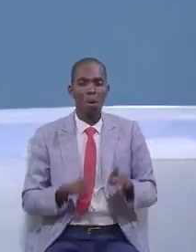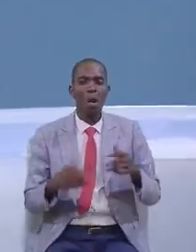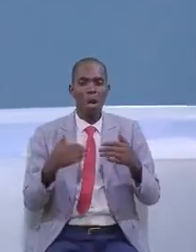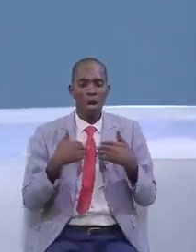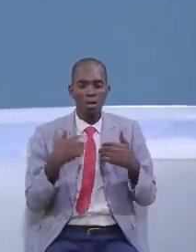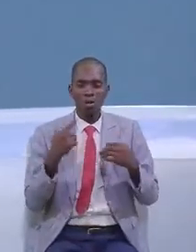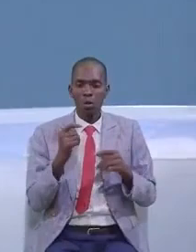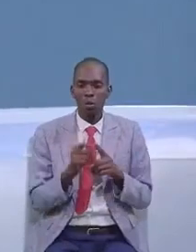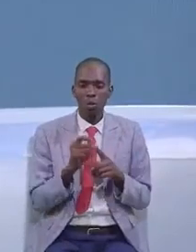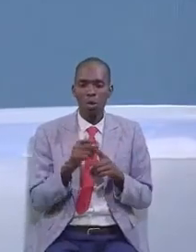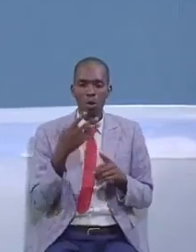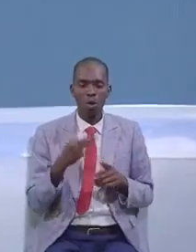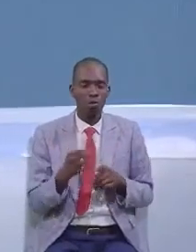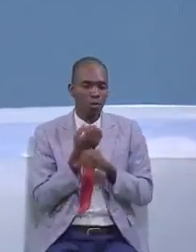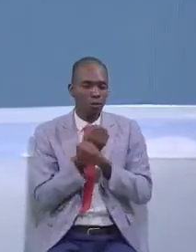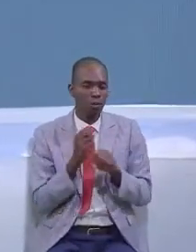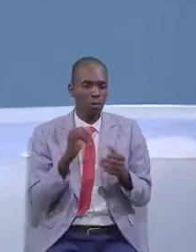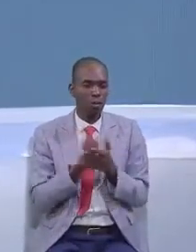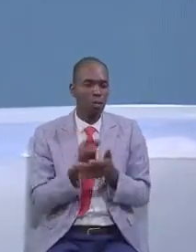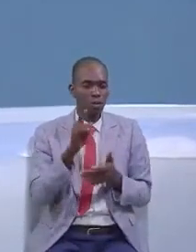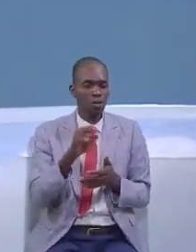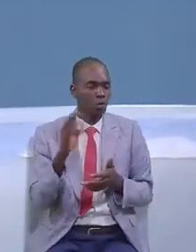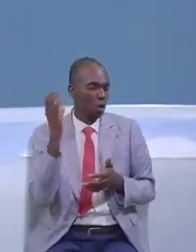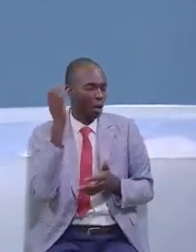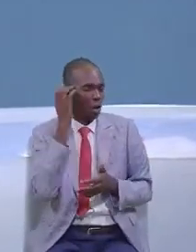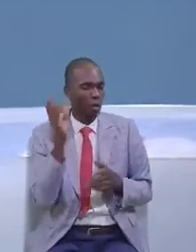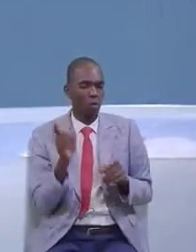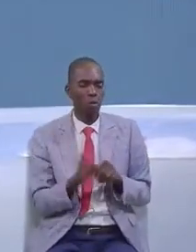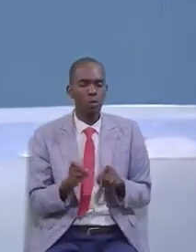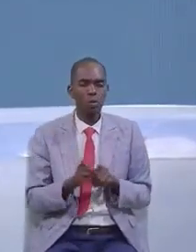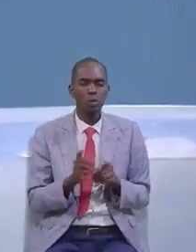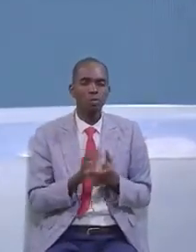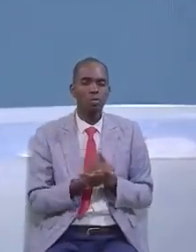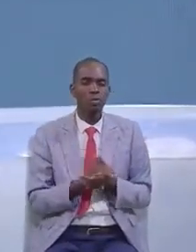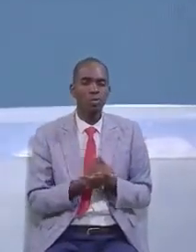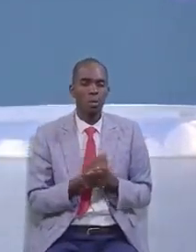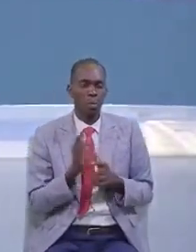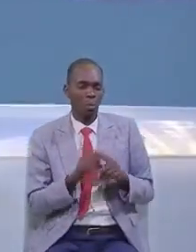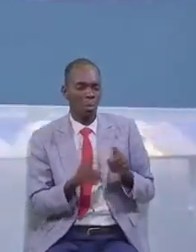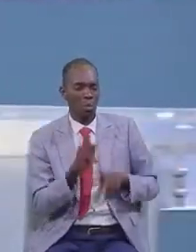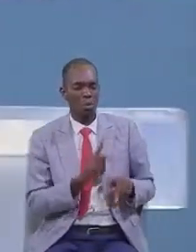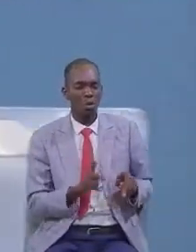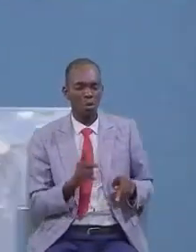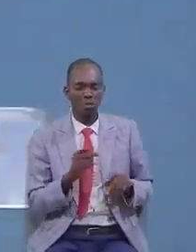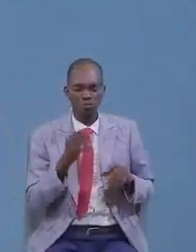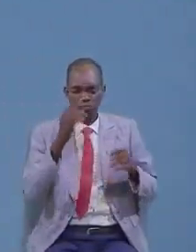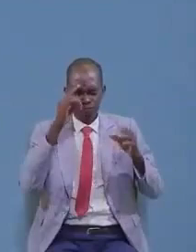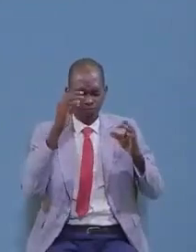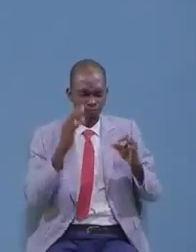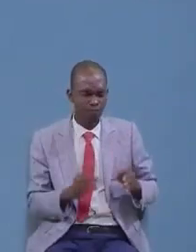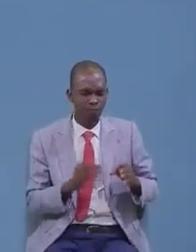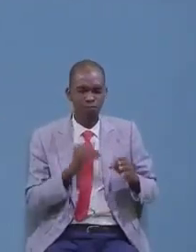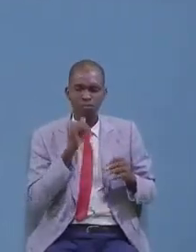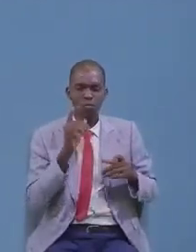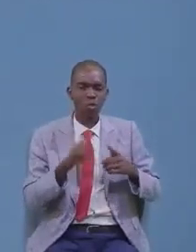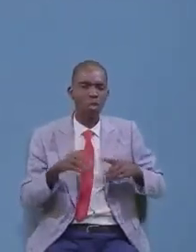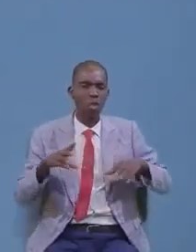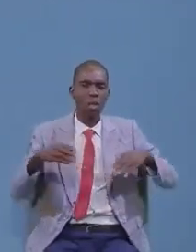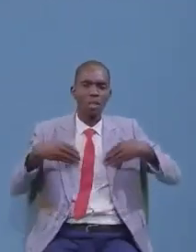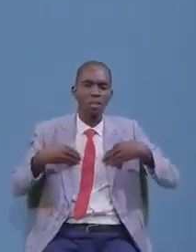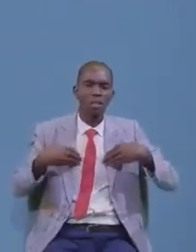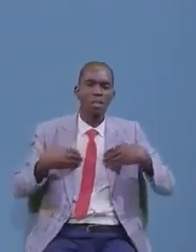you heard. చాలా మందికి లేని రక్షణ మీరు కలిగి ఉన్నారు. They didn't accept. ఆయన అంటున్నారు, he made you